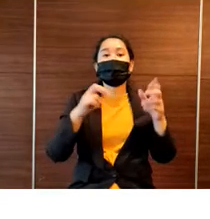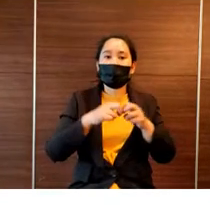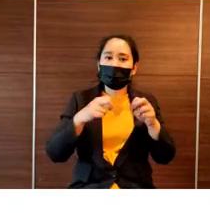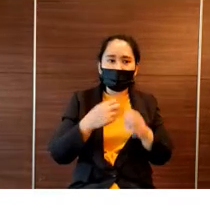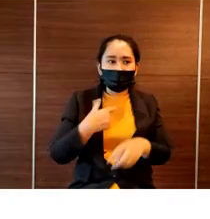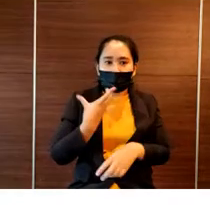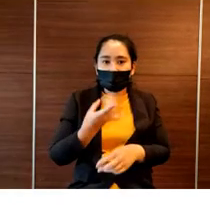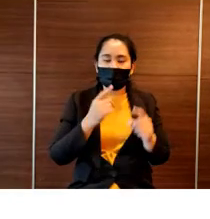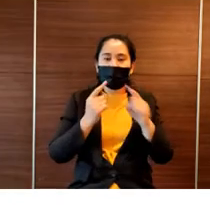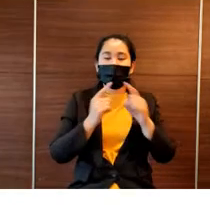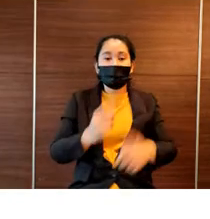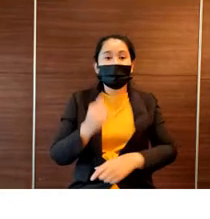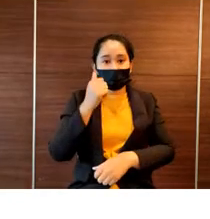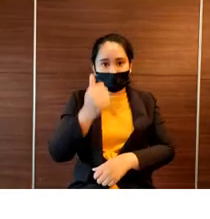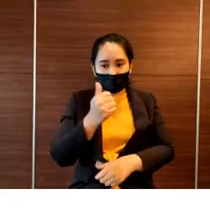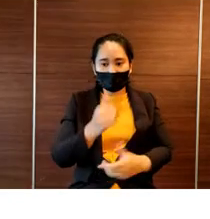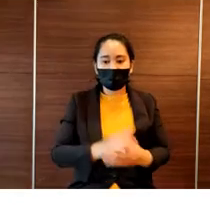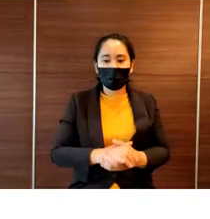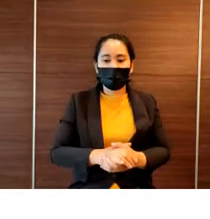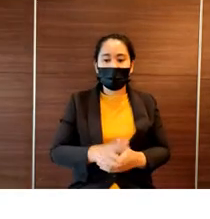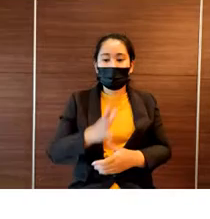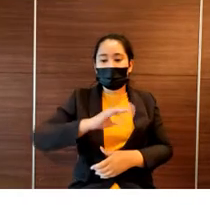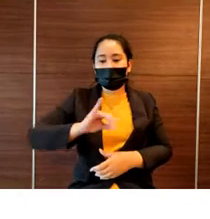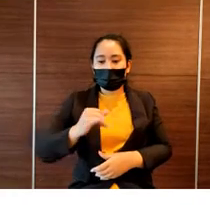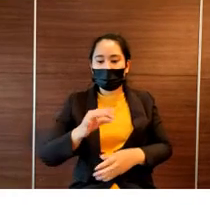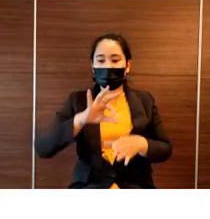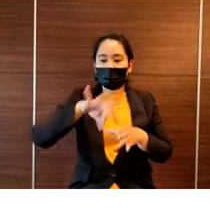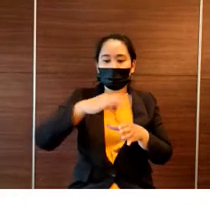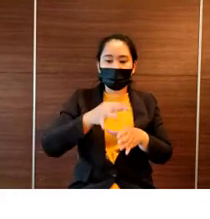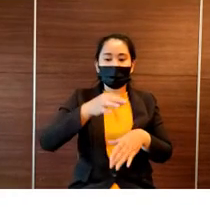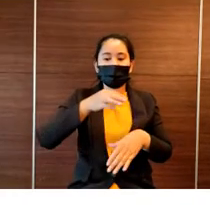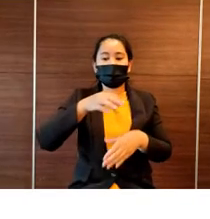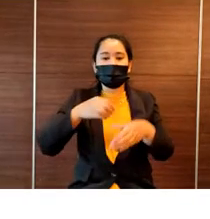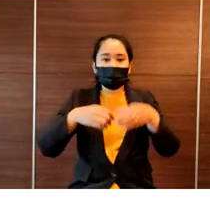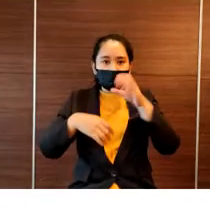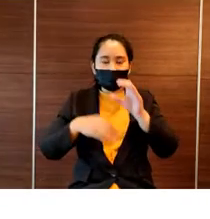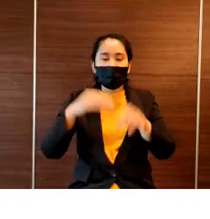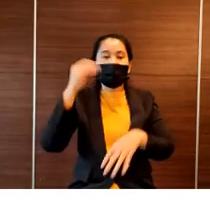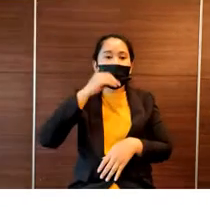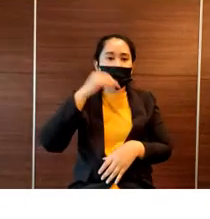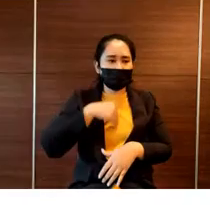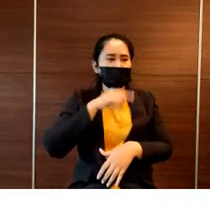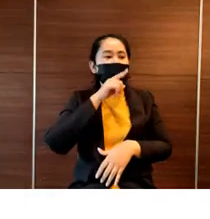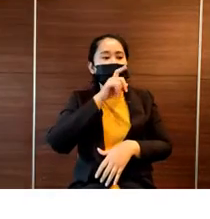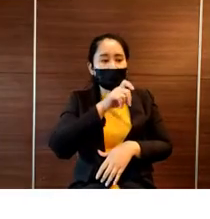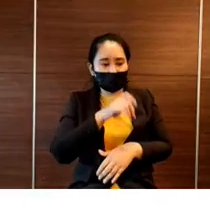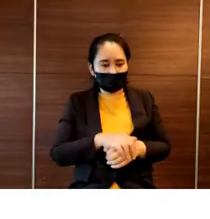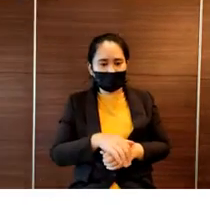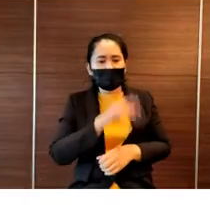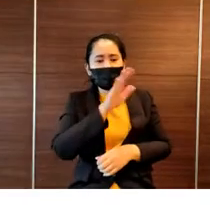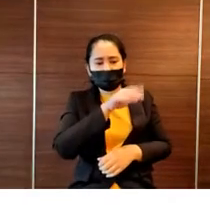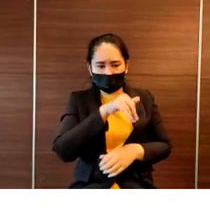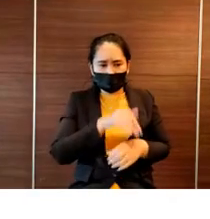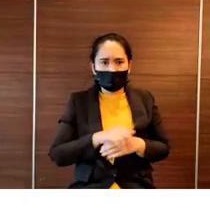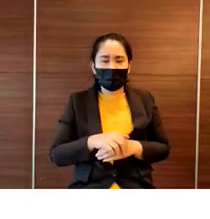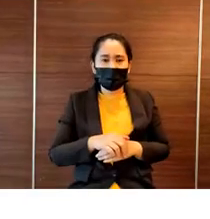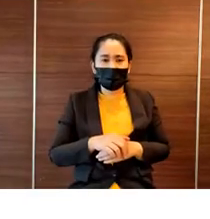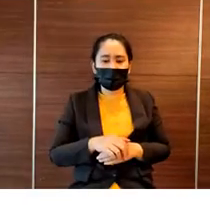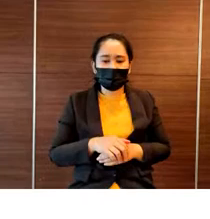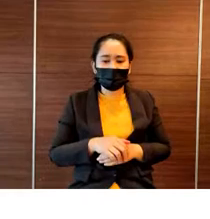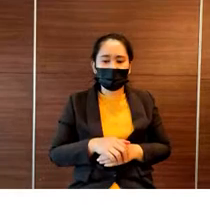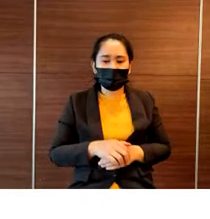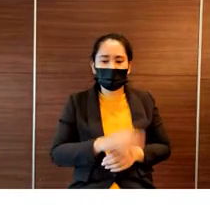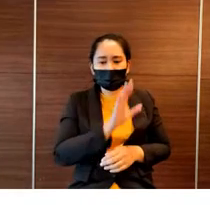คิดอยู่เขาอาจจะไปนั่งกินกาแฟทุกวันจนวันนึงเขาไปถามบาริสต้าว่าเนี่ยพี่มี